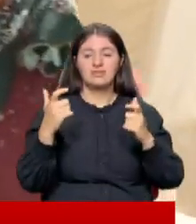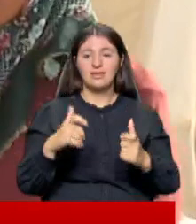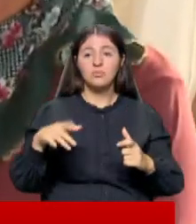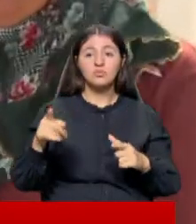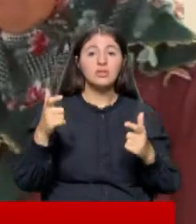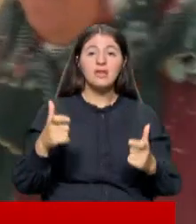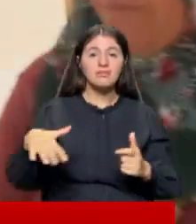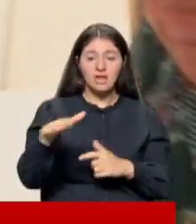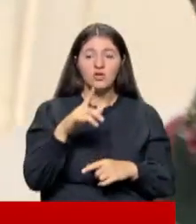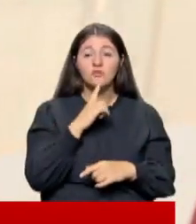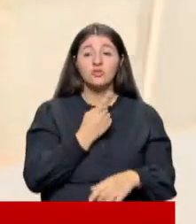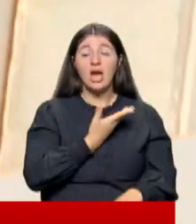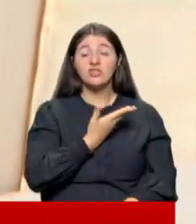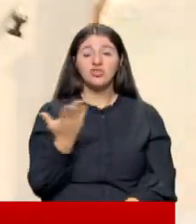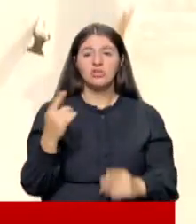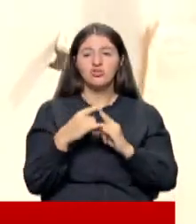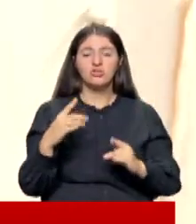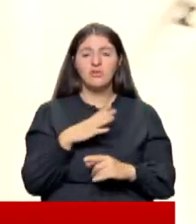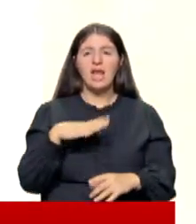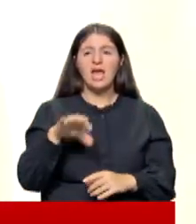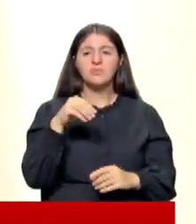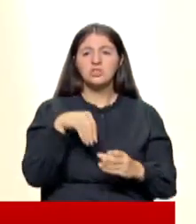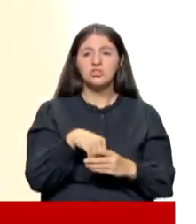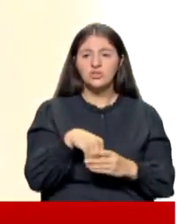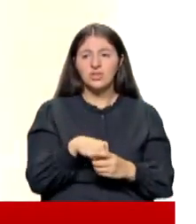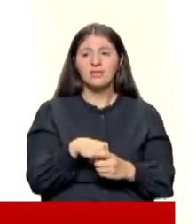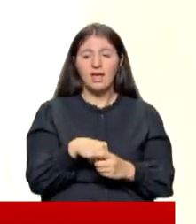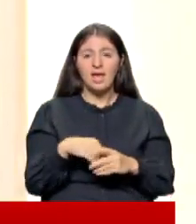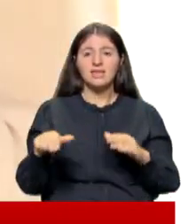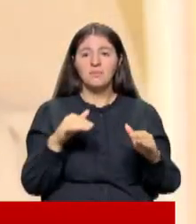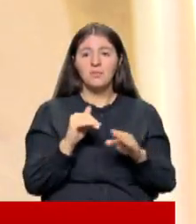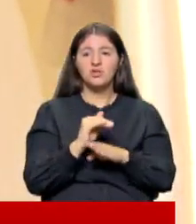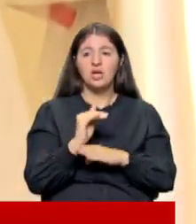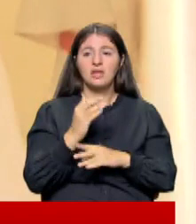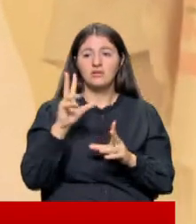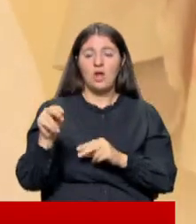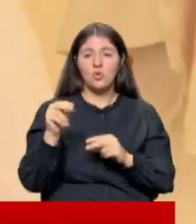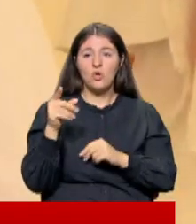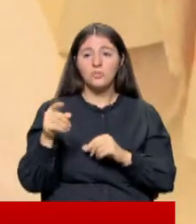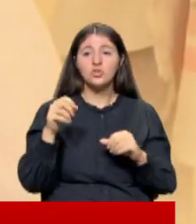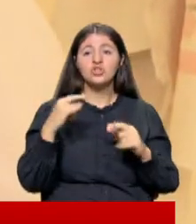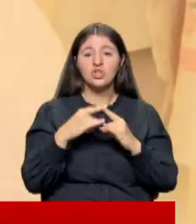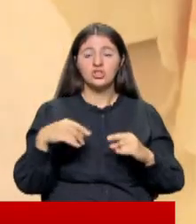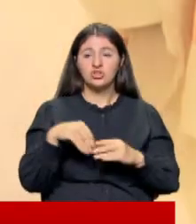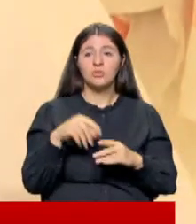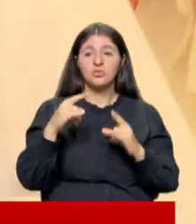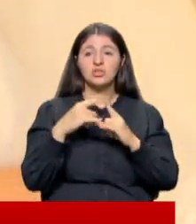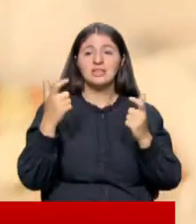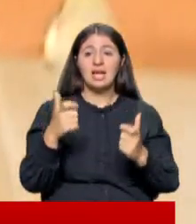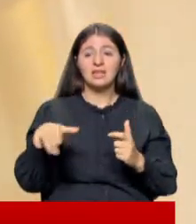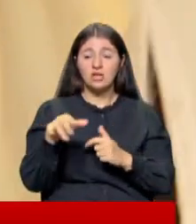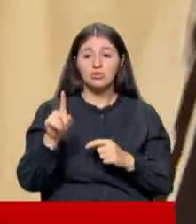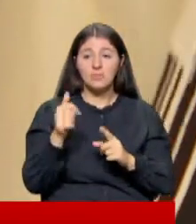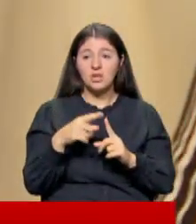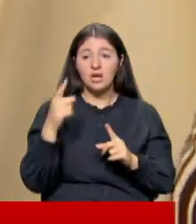bu çadır kentte yüzlerce çadır var her birinin içinde de depremzedeler konaklıyor bu çadırda bu çadır kentte